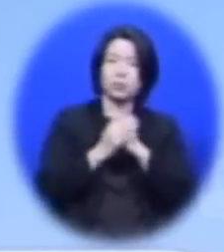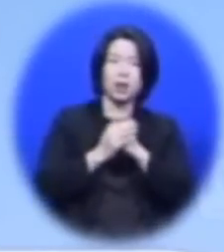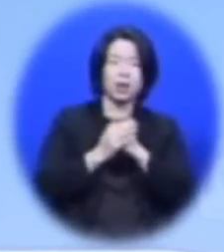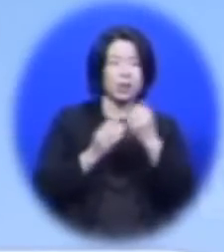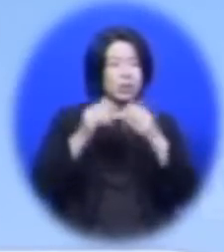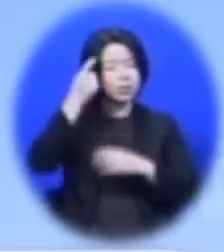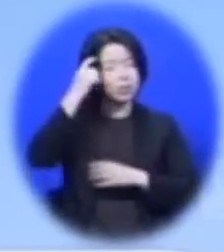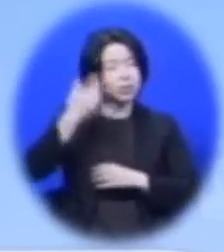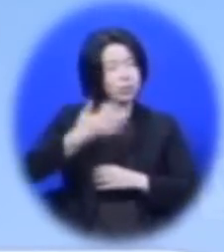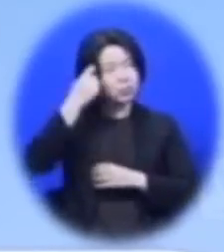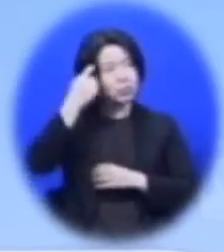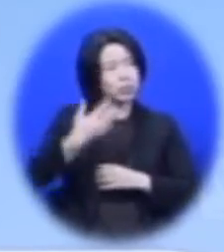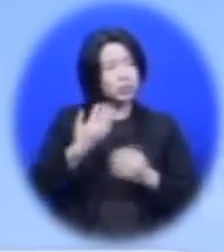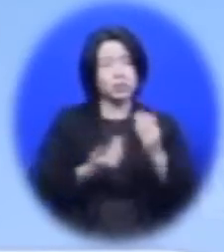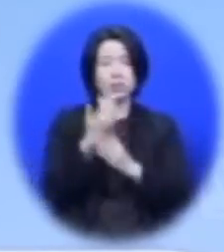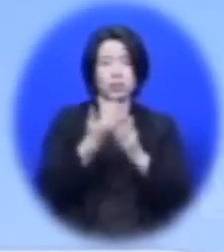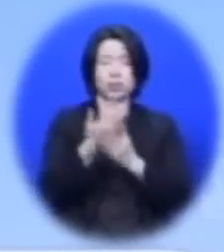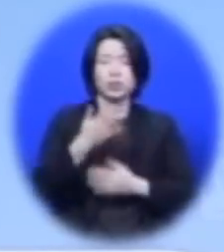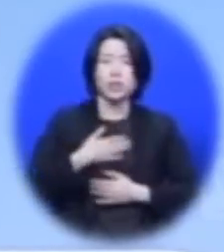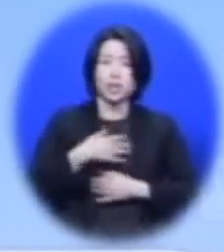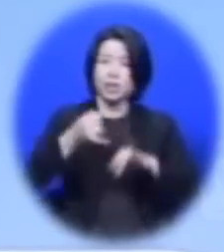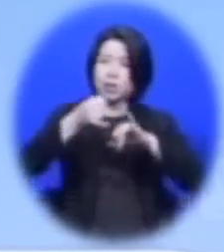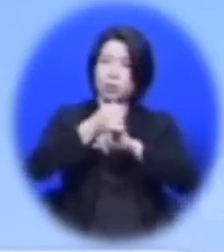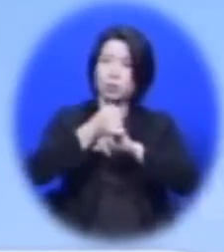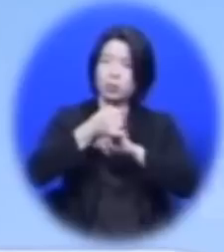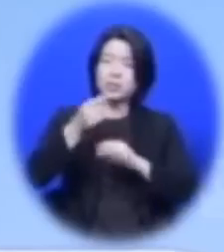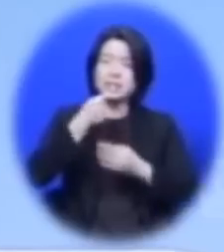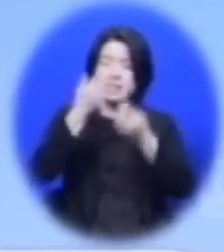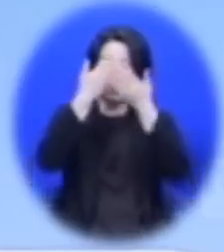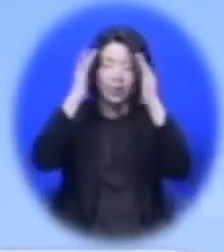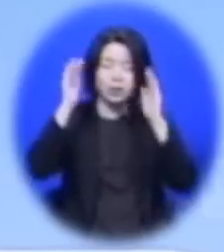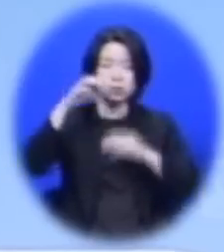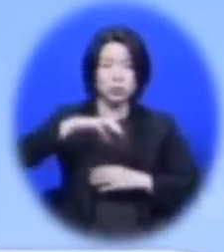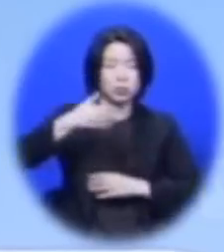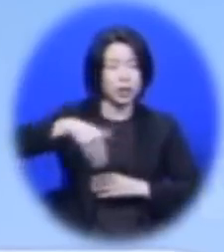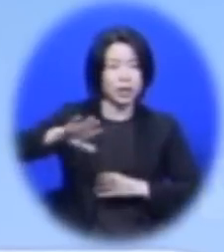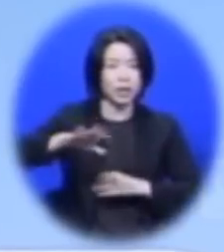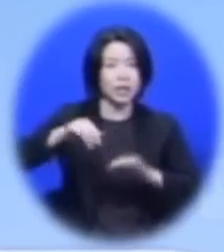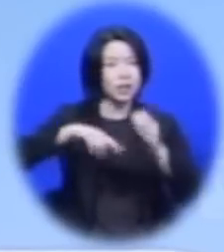솟아난다. 내가 반드시 인도로 되돌아가야 할 이유가 없지 않느냐?